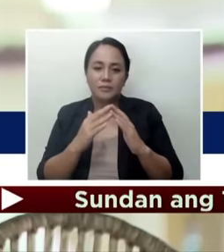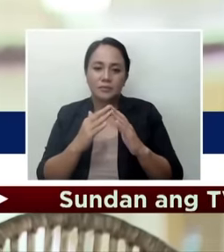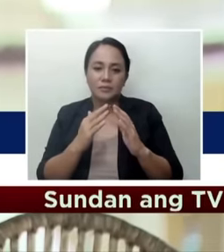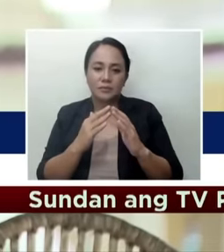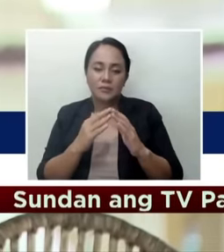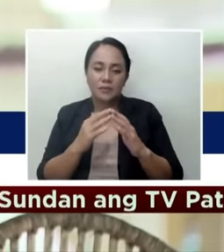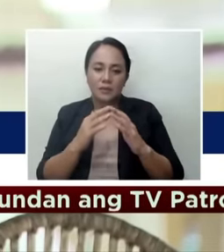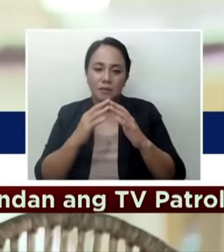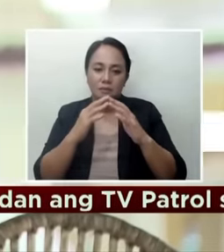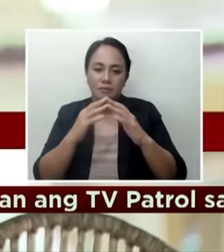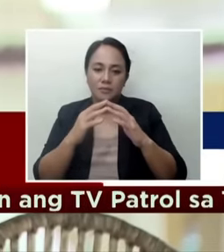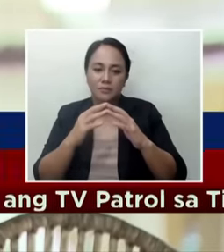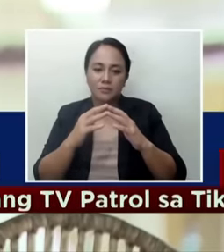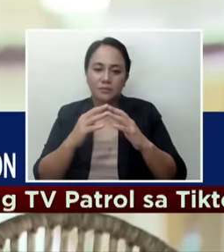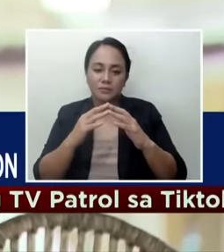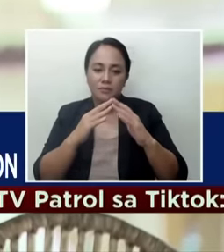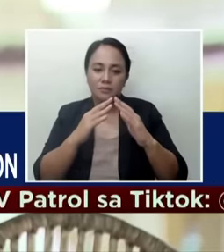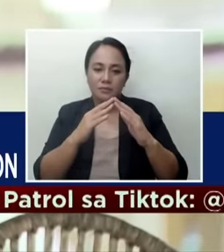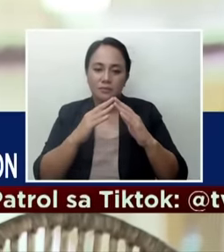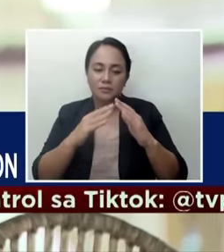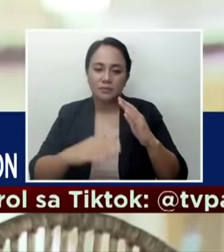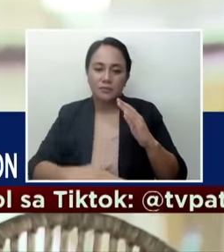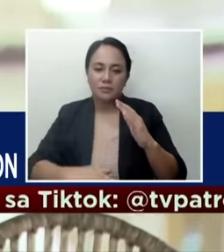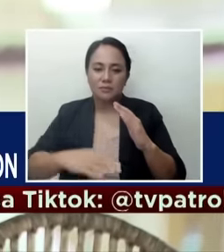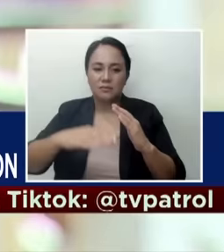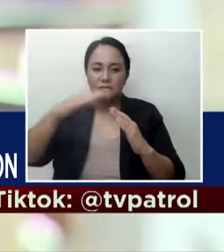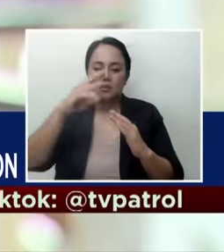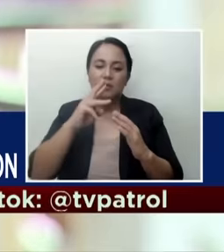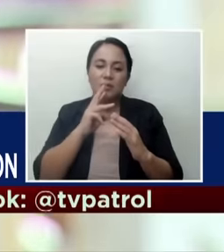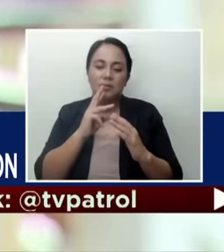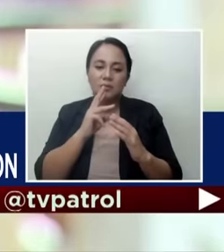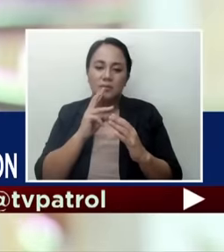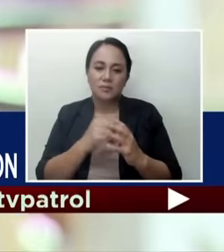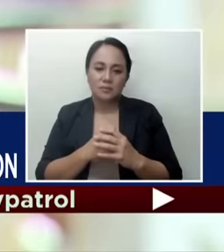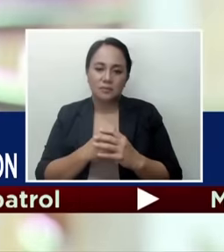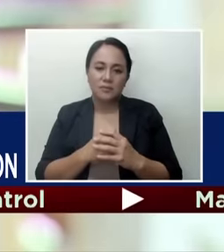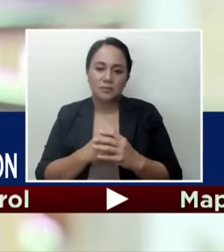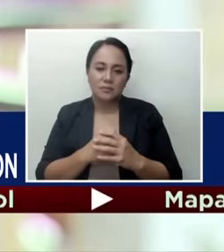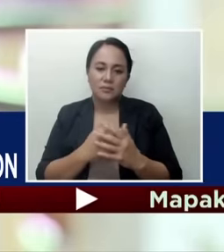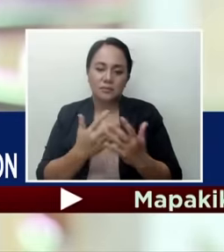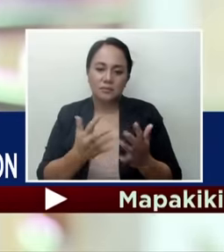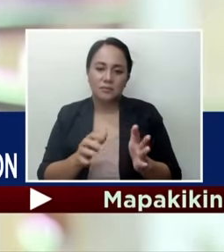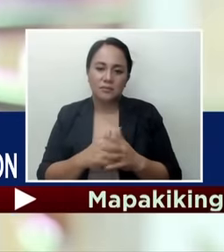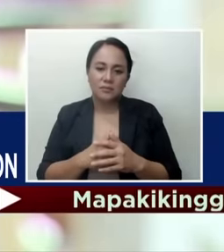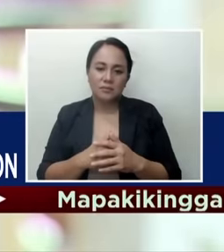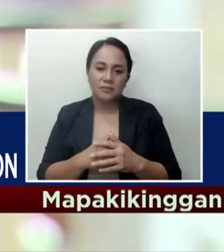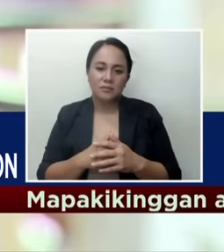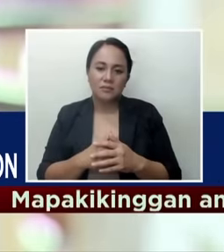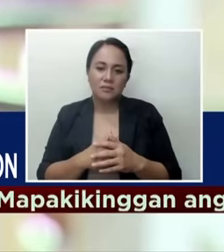lumubog. Natabo na ng tubig. Tapos yun lang po yung